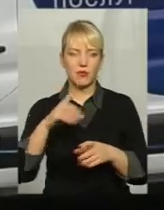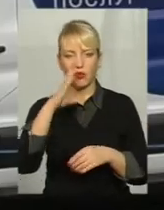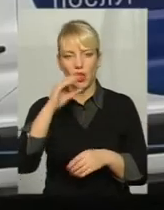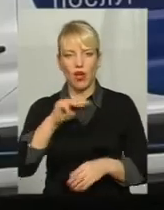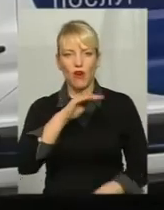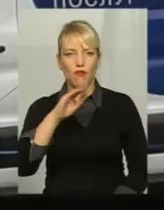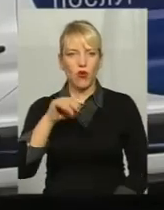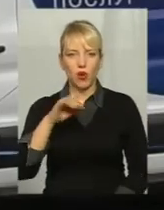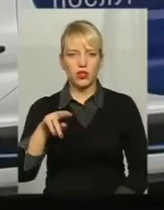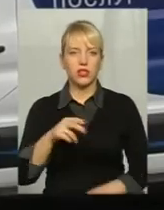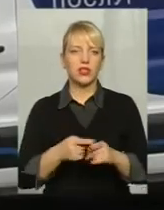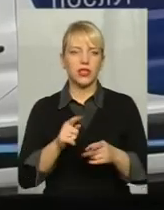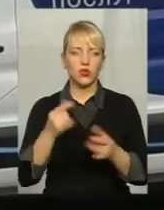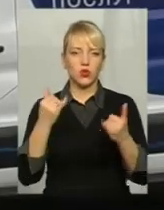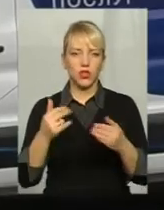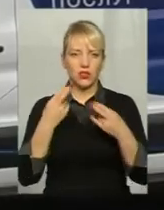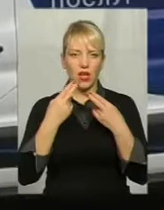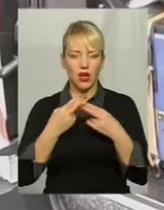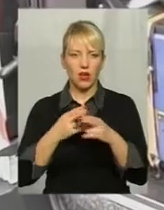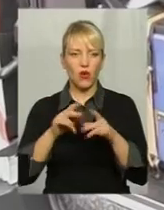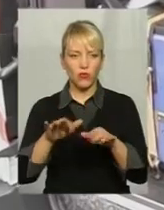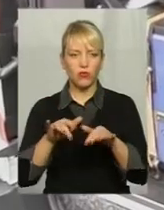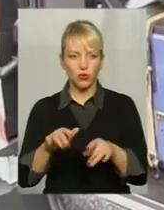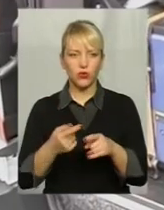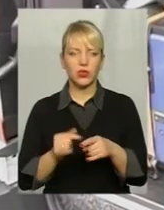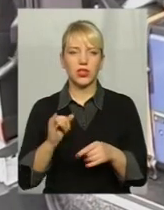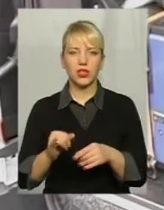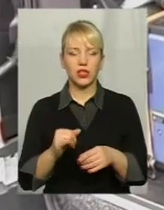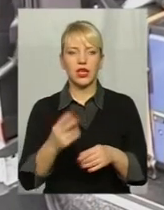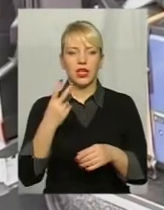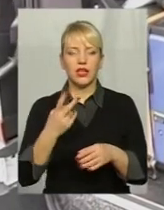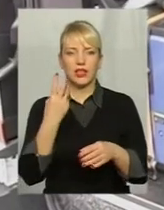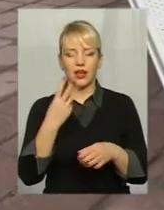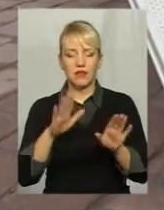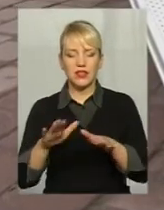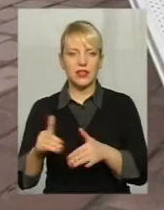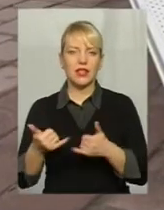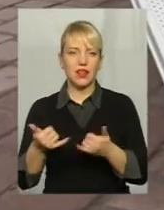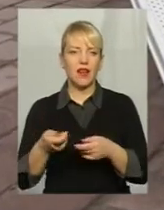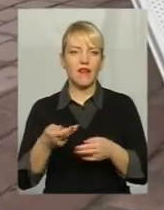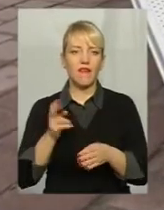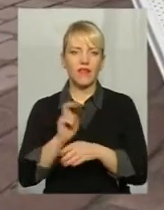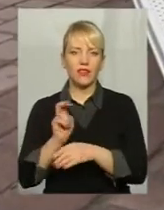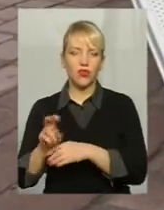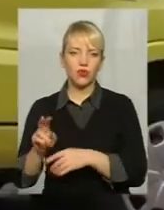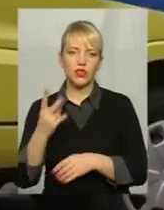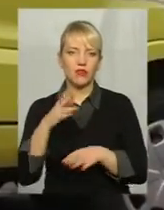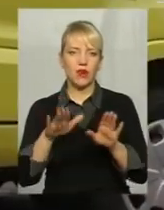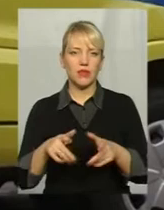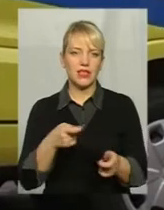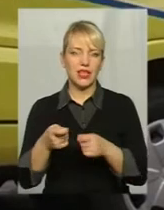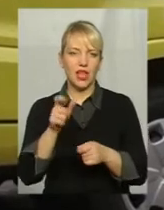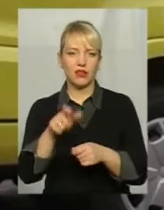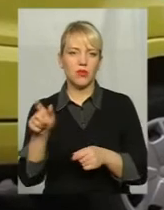сучасні комп'ютери, інтернет-зв'язок, три місця для відвідувачів, два для адміністраторів, а також пандус для громадян з особливими потребами